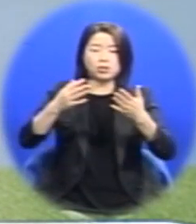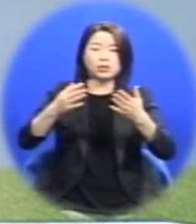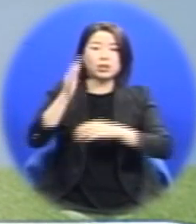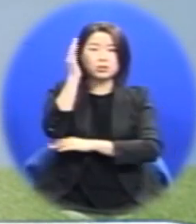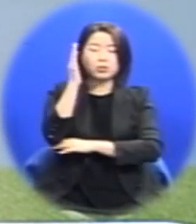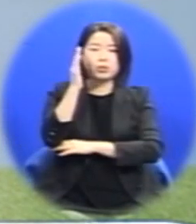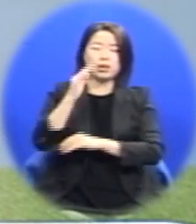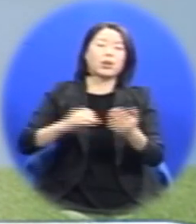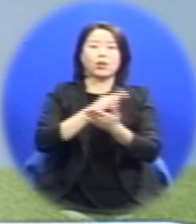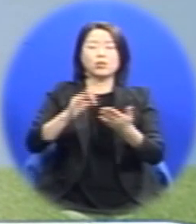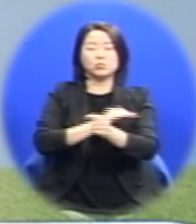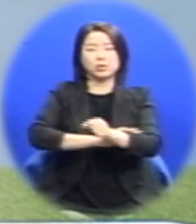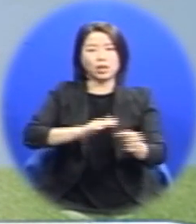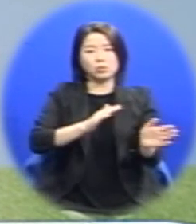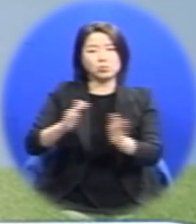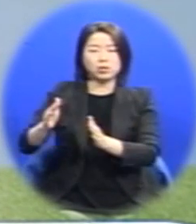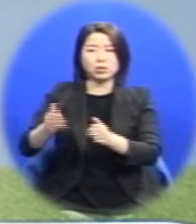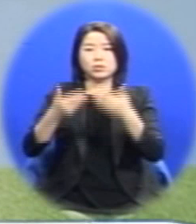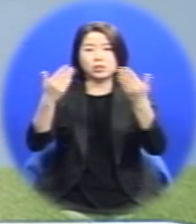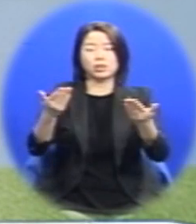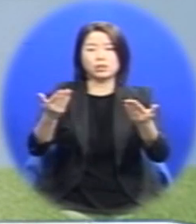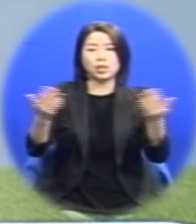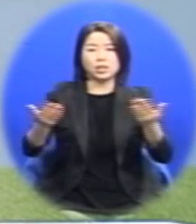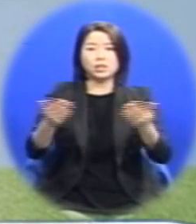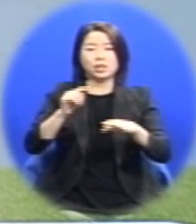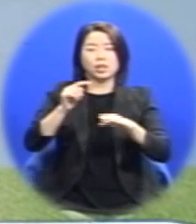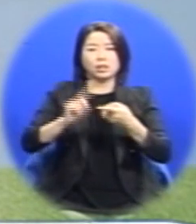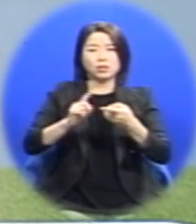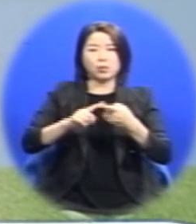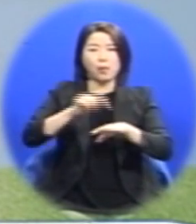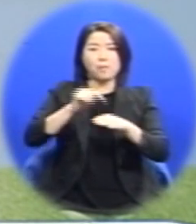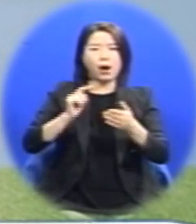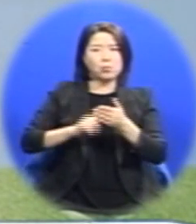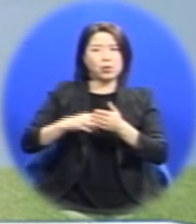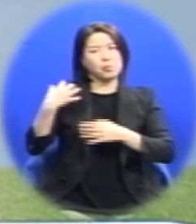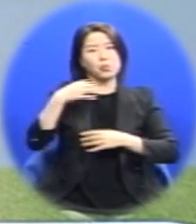헌금을 잘 준비해서 드리라는 설교를 하는 일에 대해서 딱 마음이 걸림이 왔어요.